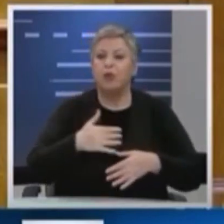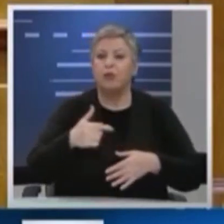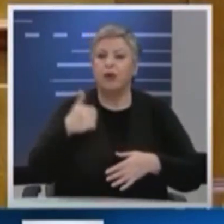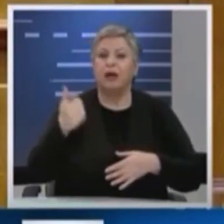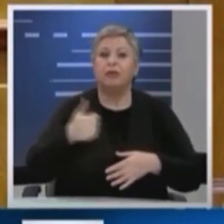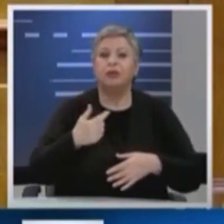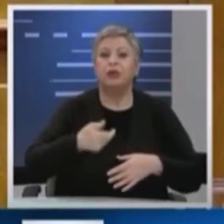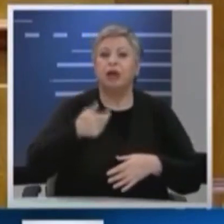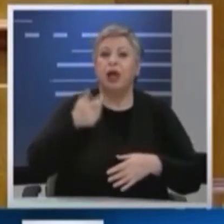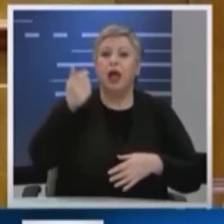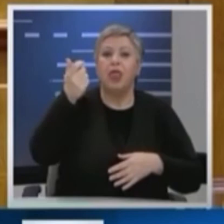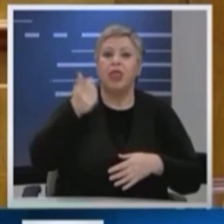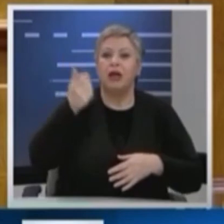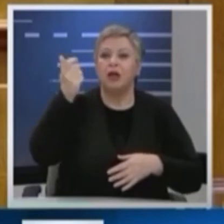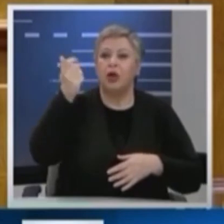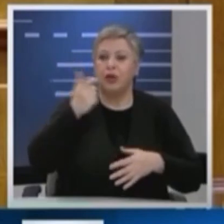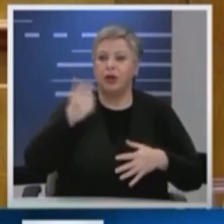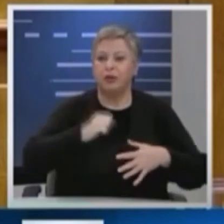τη χώρα.